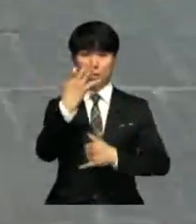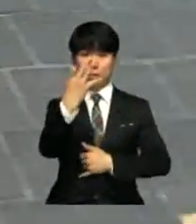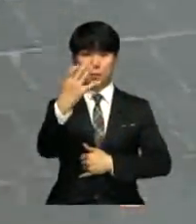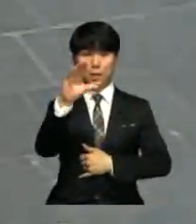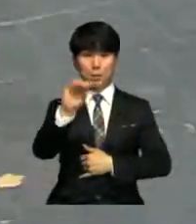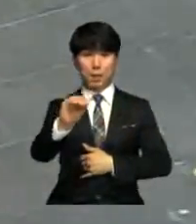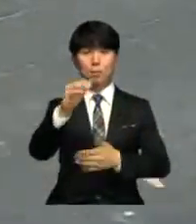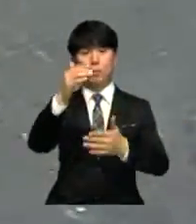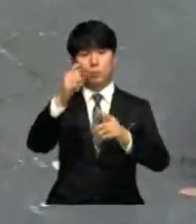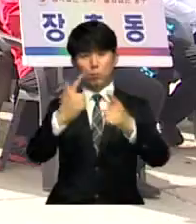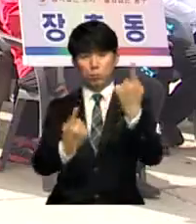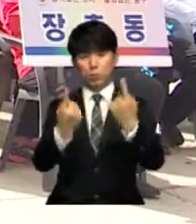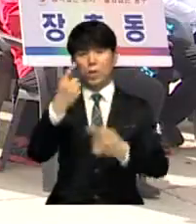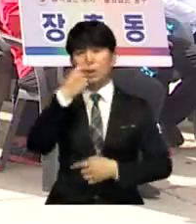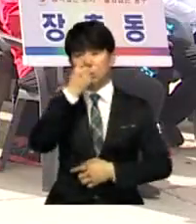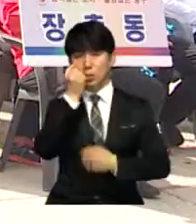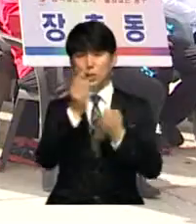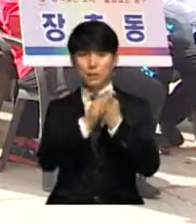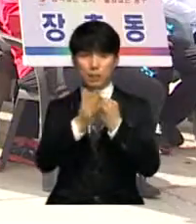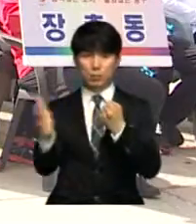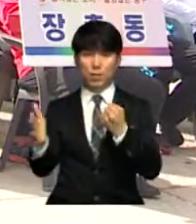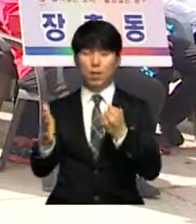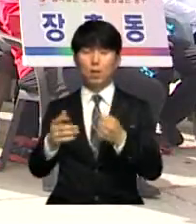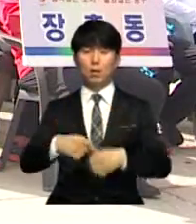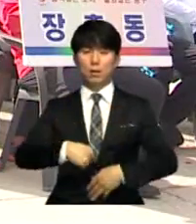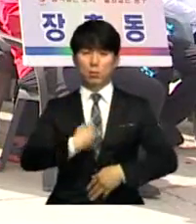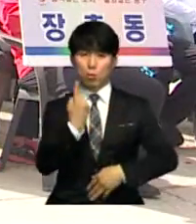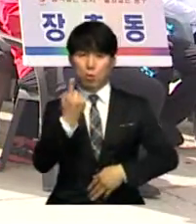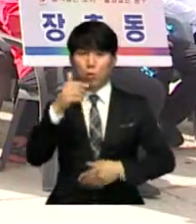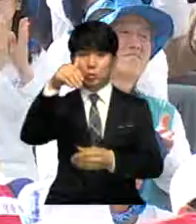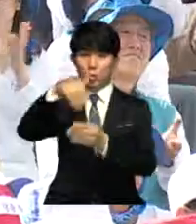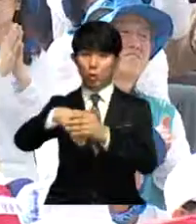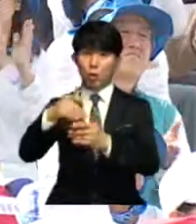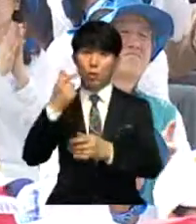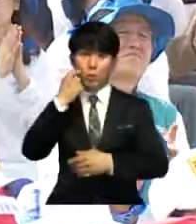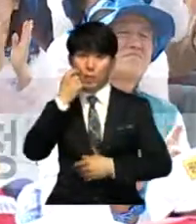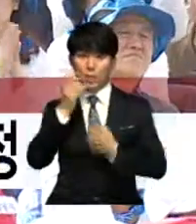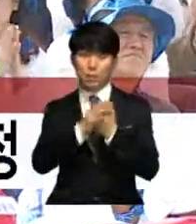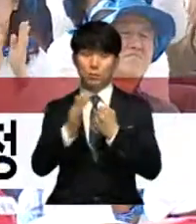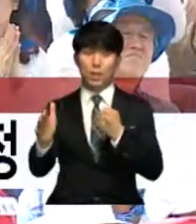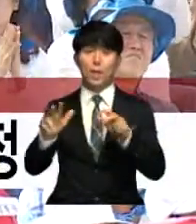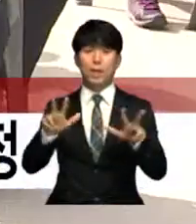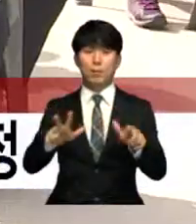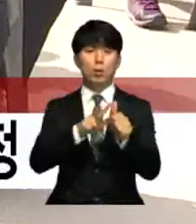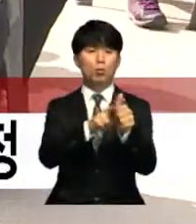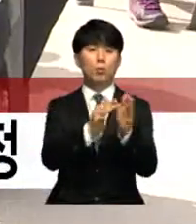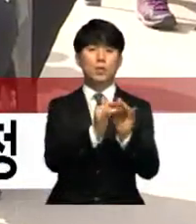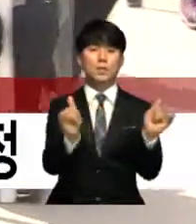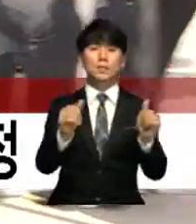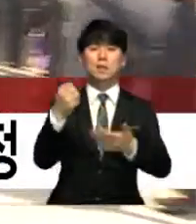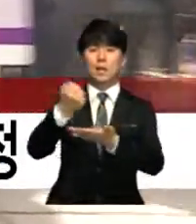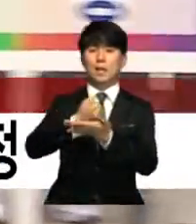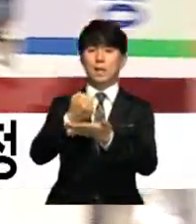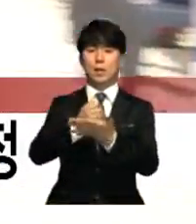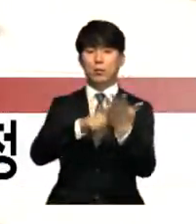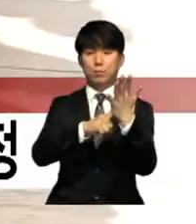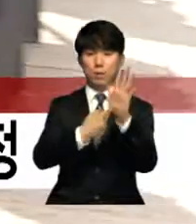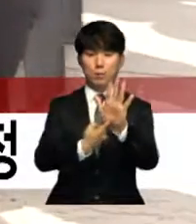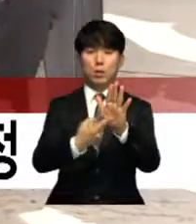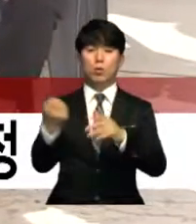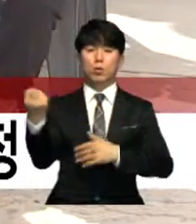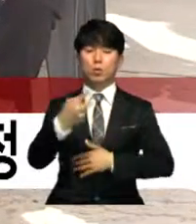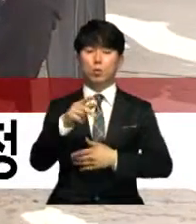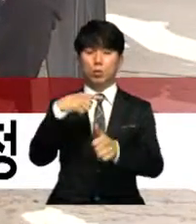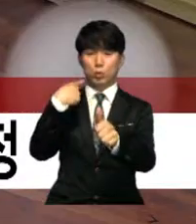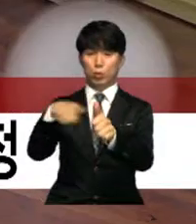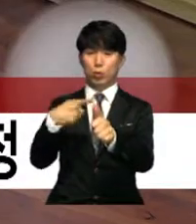못해 단독 선거구로 선거를 치르지 못합니다. 후보자들은 이런 일이 벌어진 데 대해 안타까움을 표하고